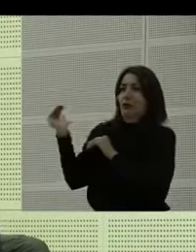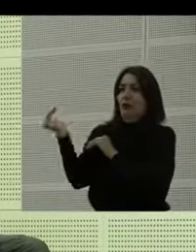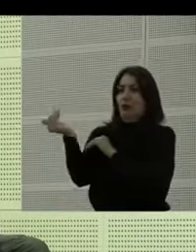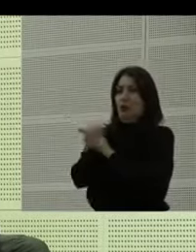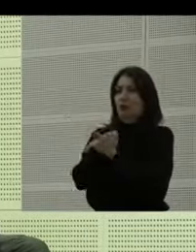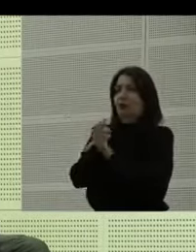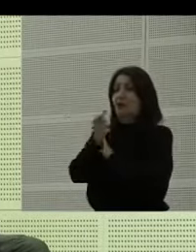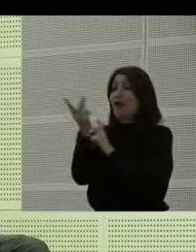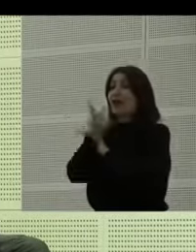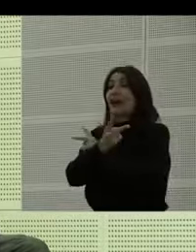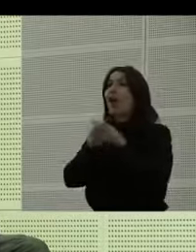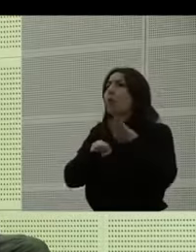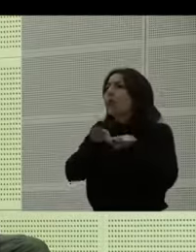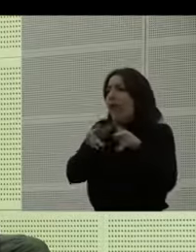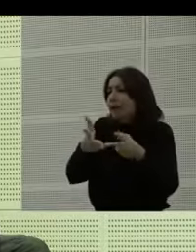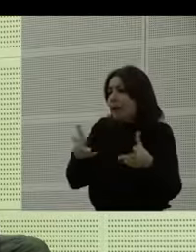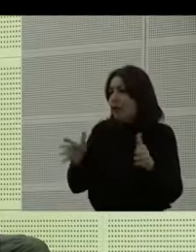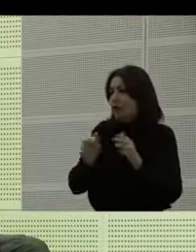i piedi.